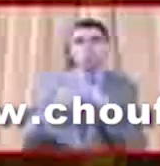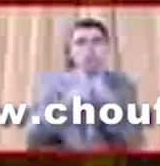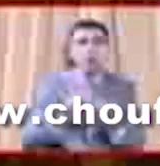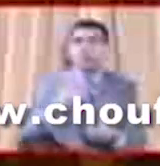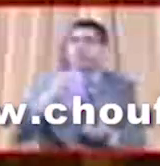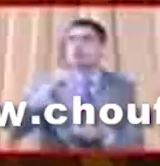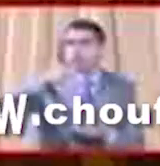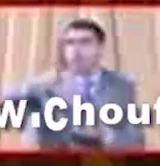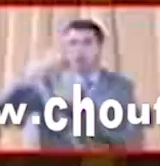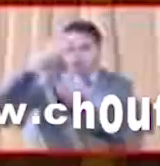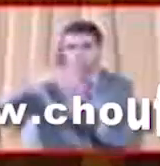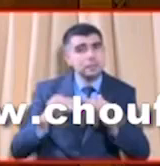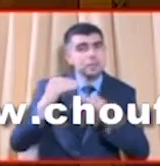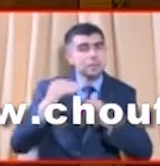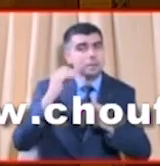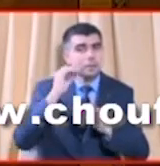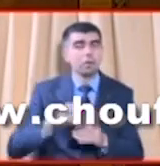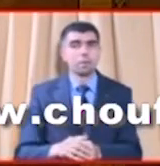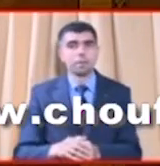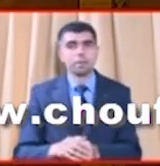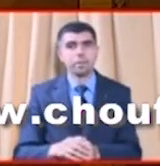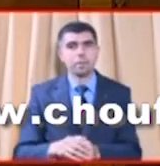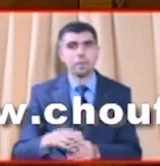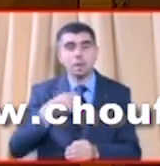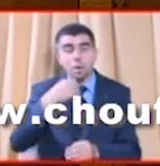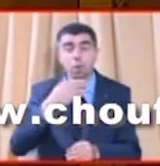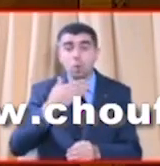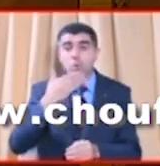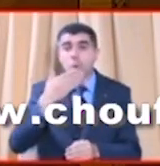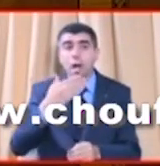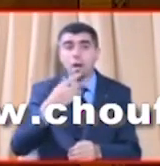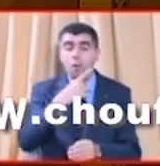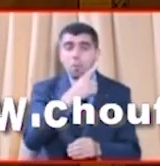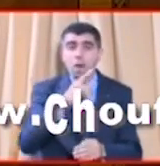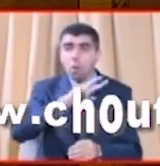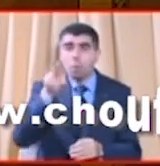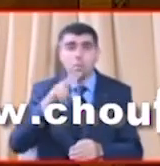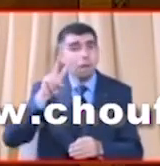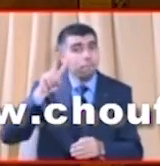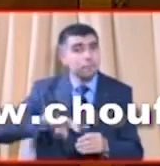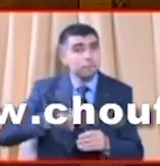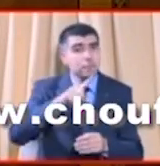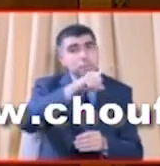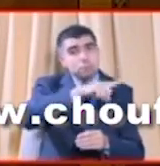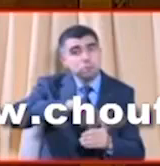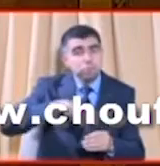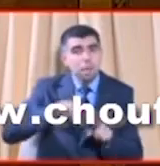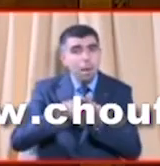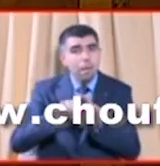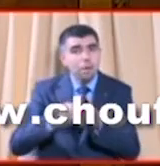ولا عاود صبروا معايا غنعاود نشكرهم. أليس في هذا الشكر اعترافا بأنكم جرجرتم الناس إلى